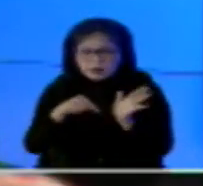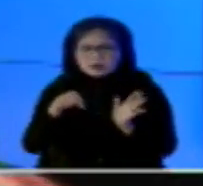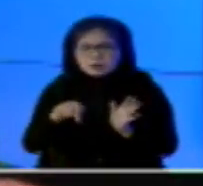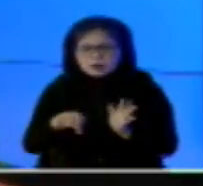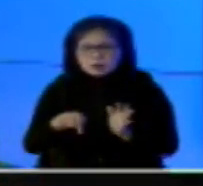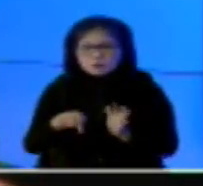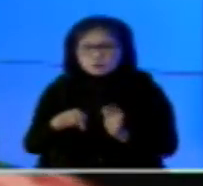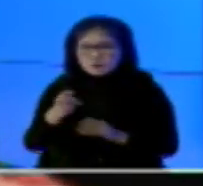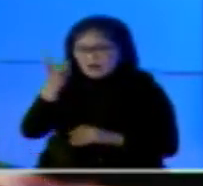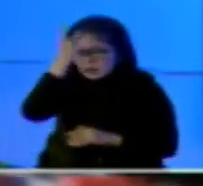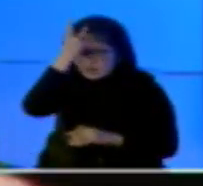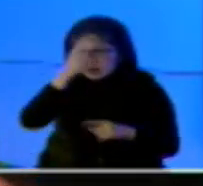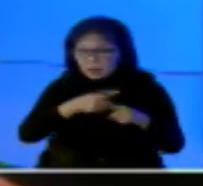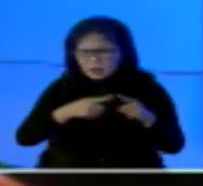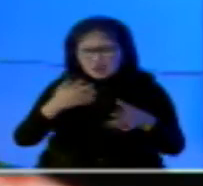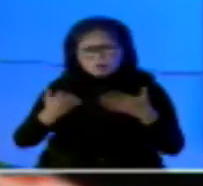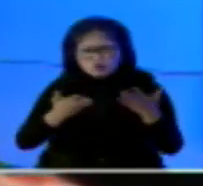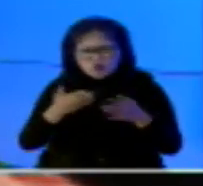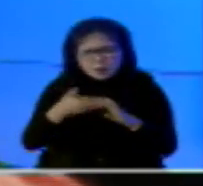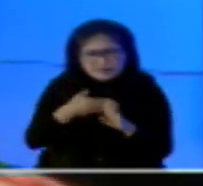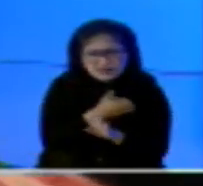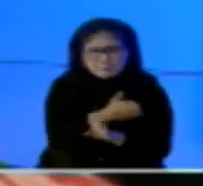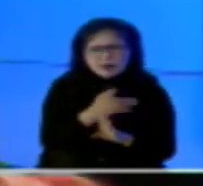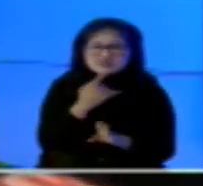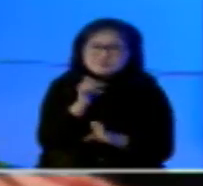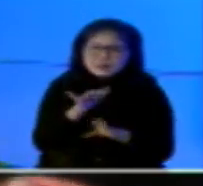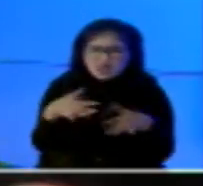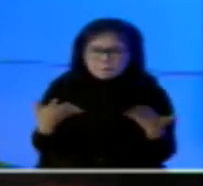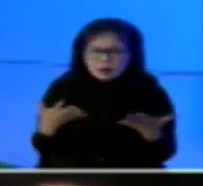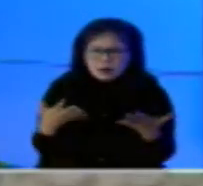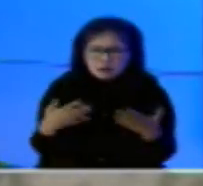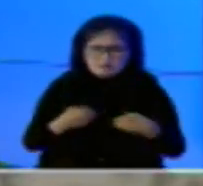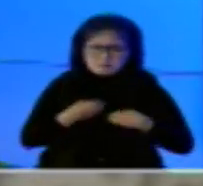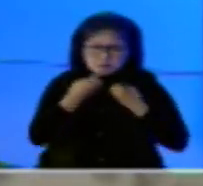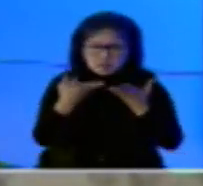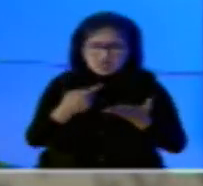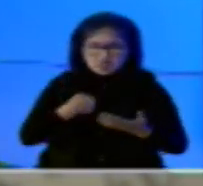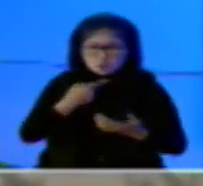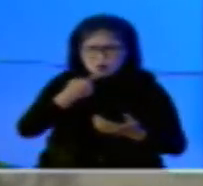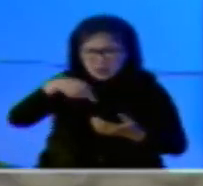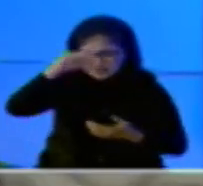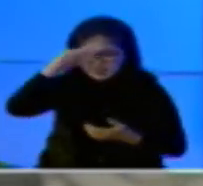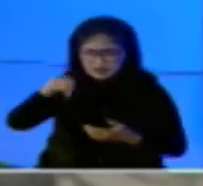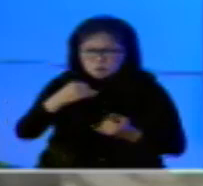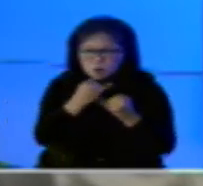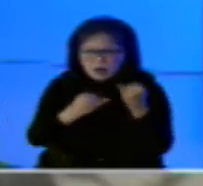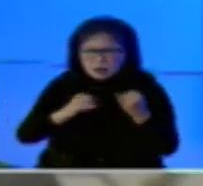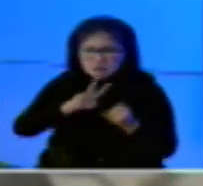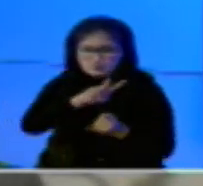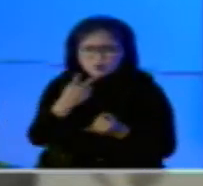ini diduga melakukan penyimpangan antara lain, mengaku sebagai nabi terakhir. Dirinya juga mengubah kalimat syahadat dengan